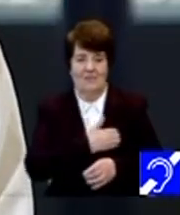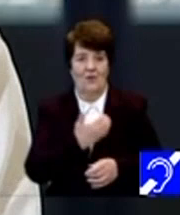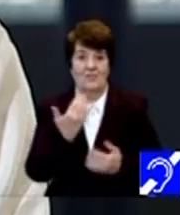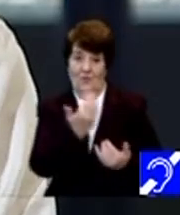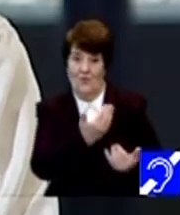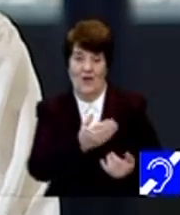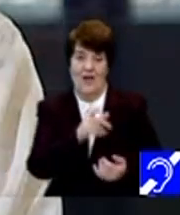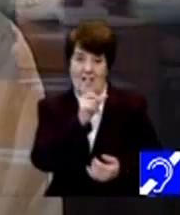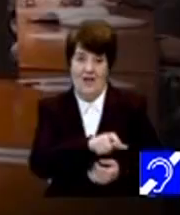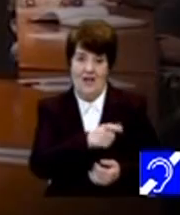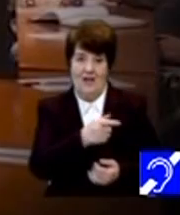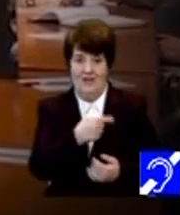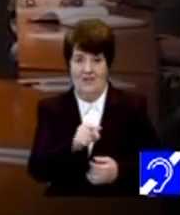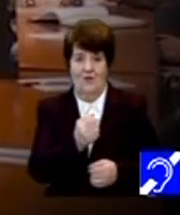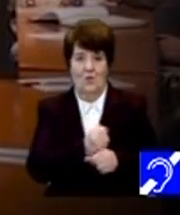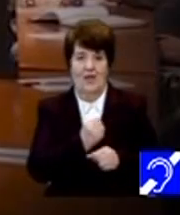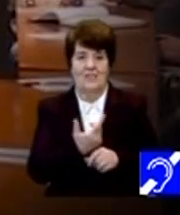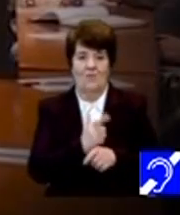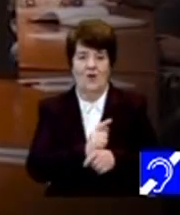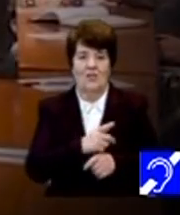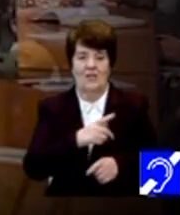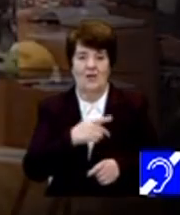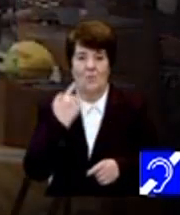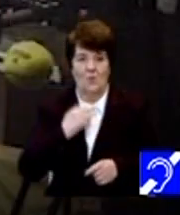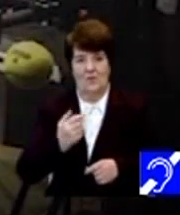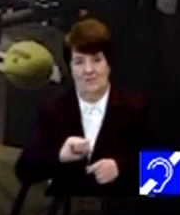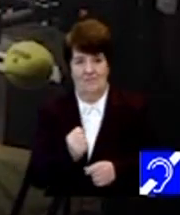vrea să fiu ca el, pentru că lucrează foarte mult.